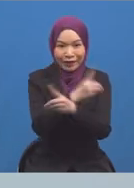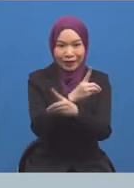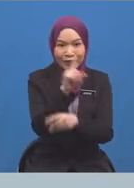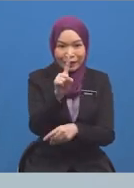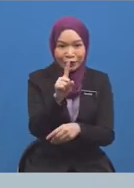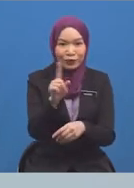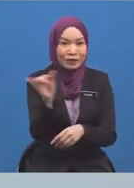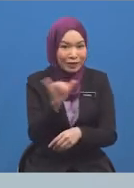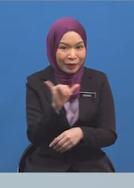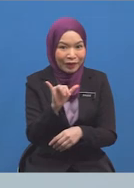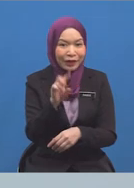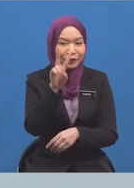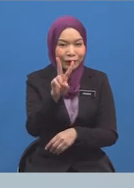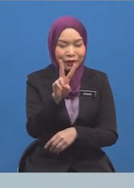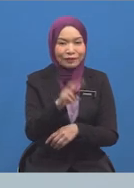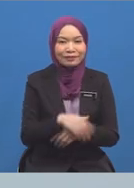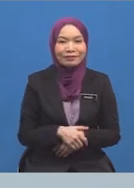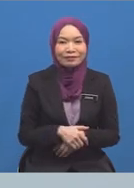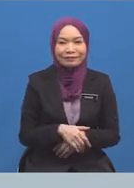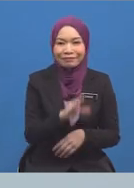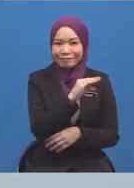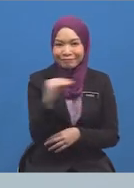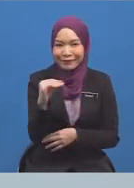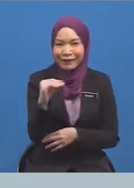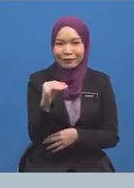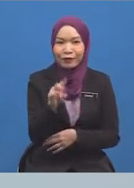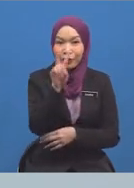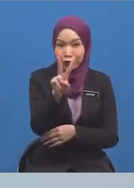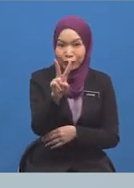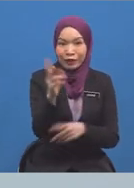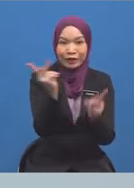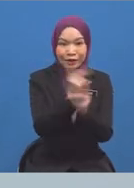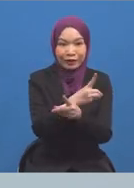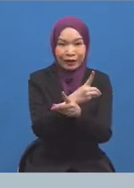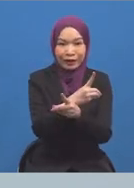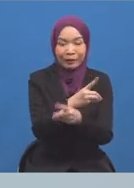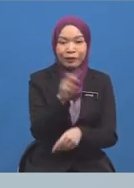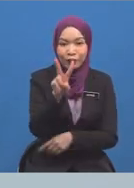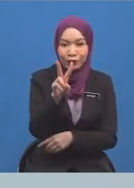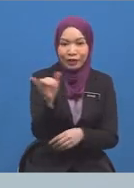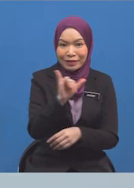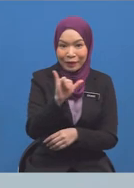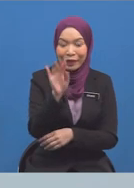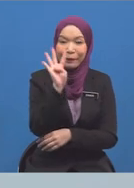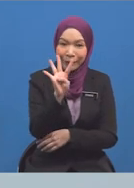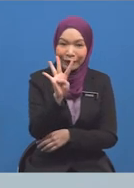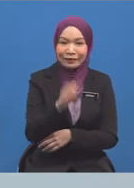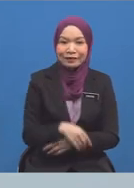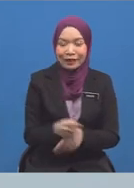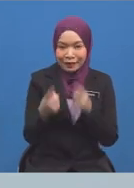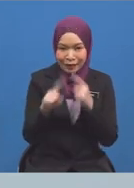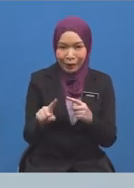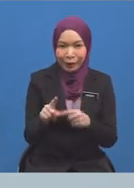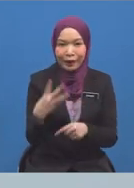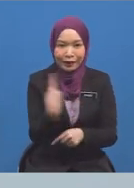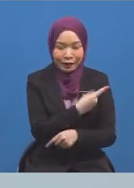= 2 kemudian God Arab 2 = tempat jawaban